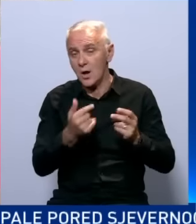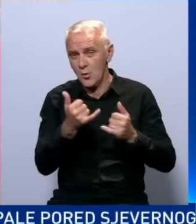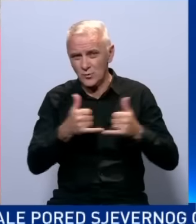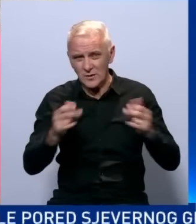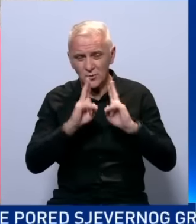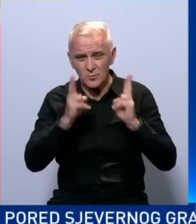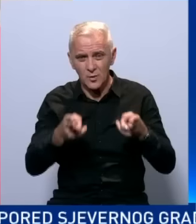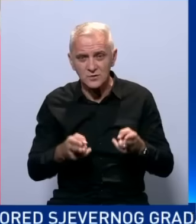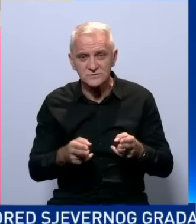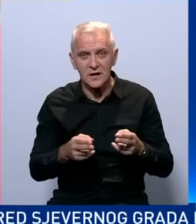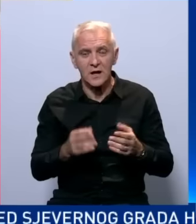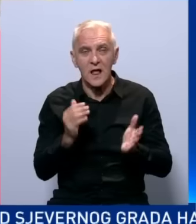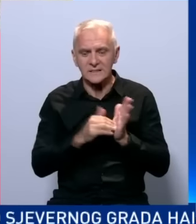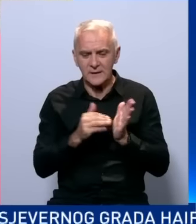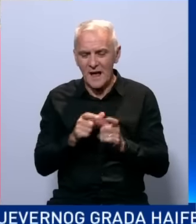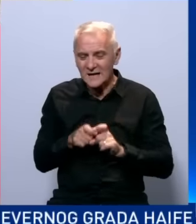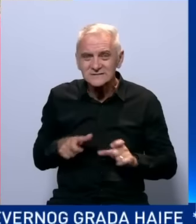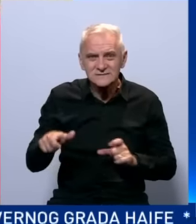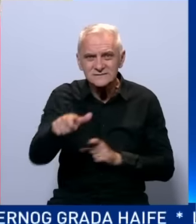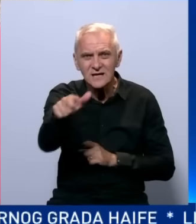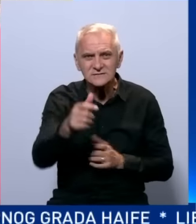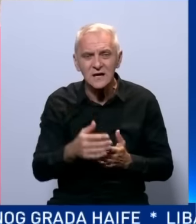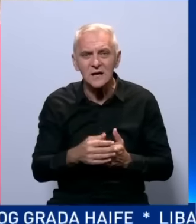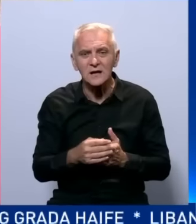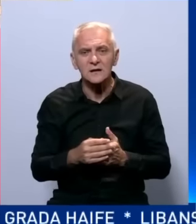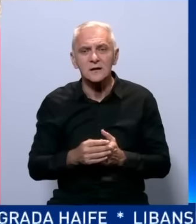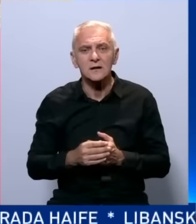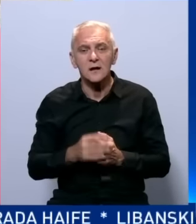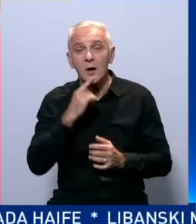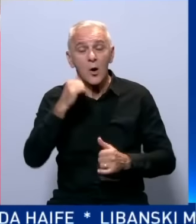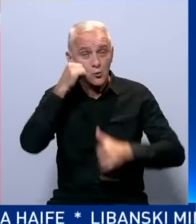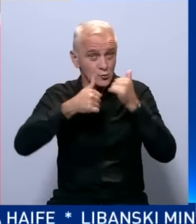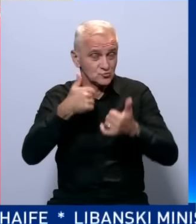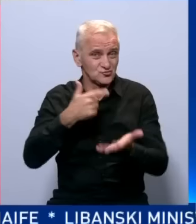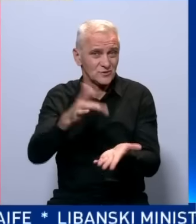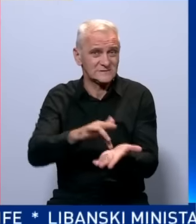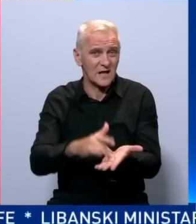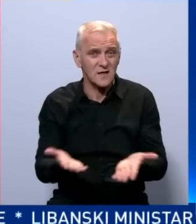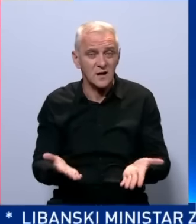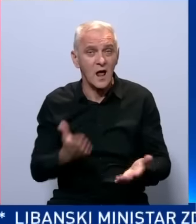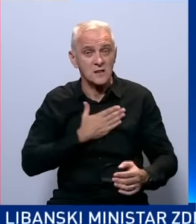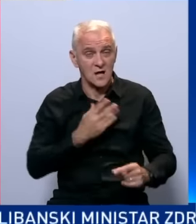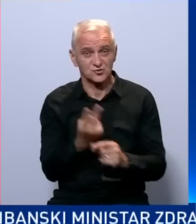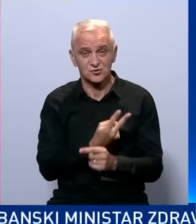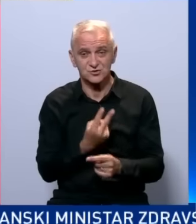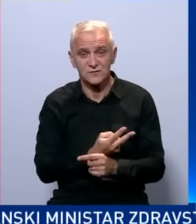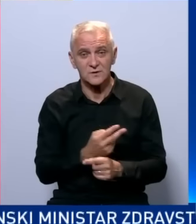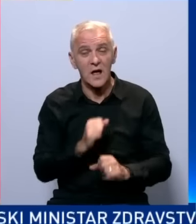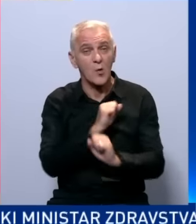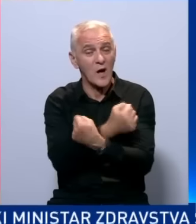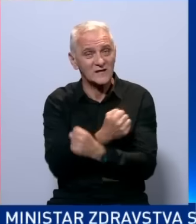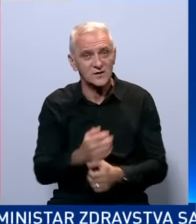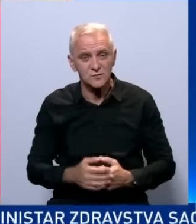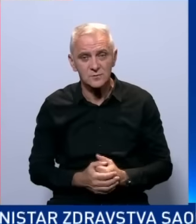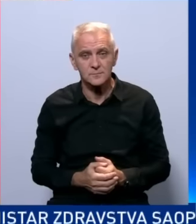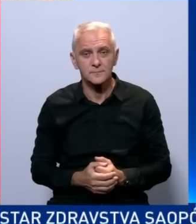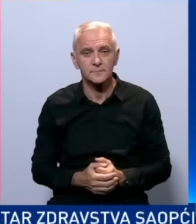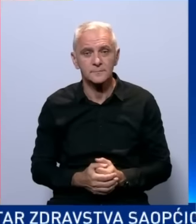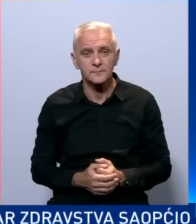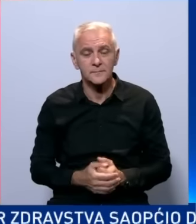jer poznato je da grad Mostar, koji je evo i turistički centar naše zemlje u Hercegovini,